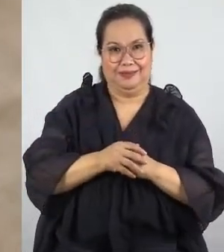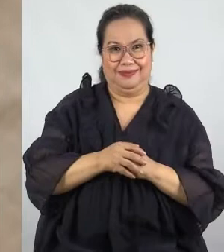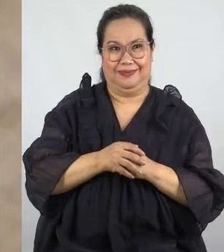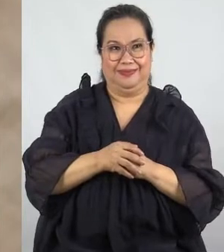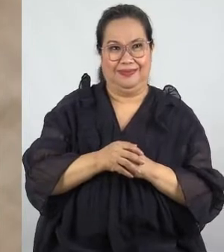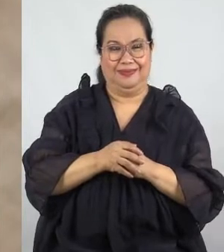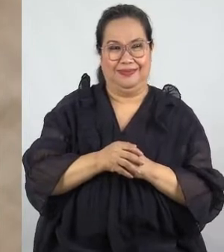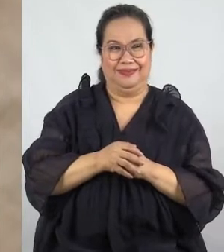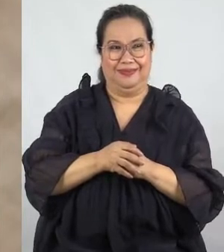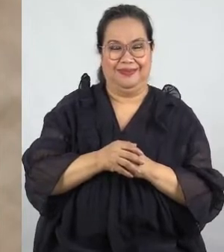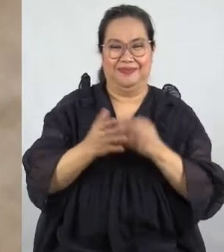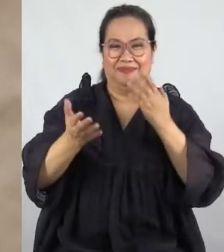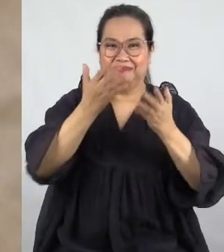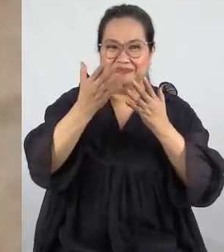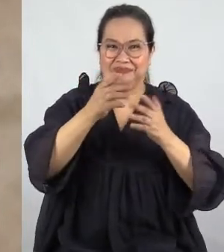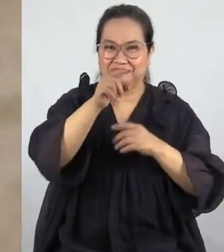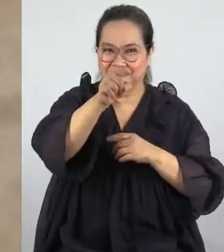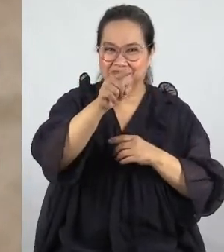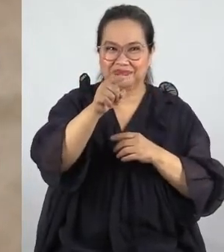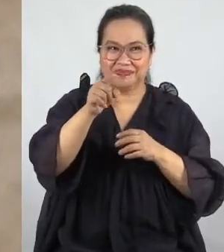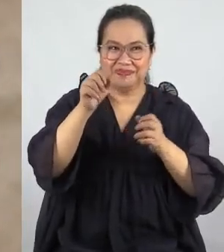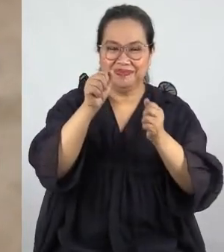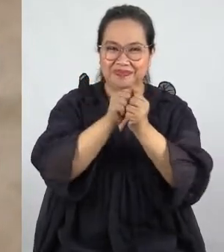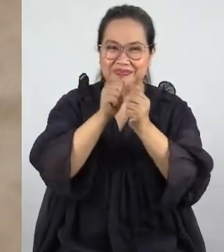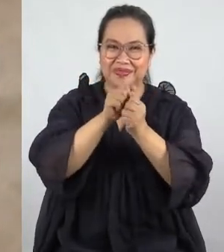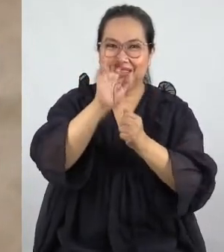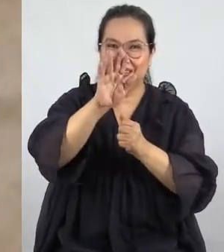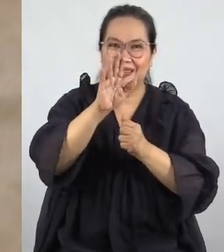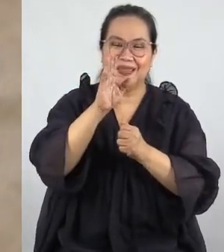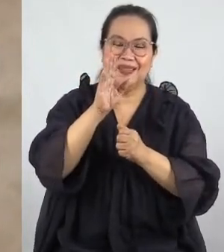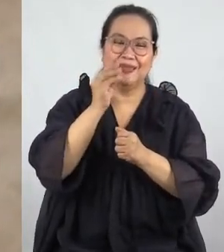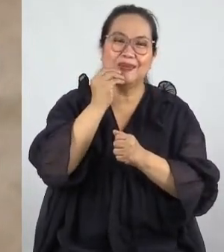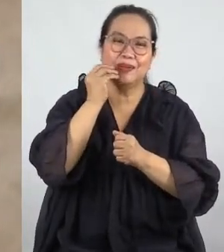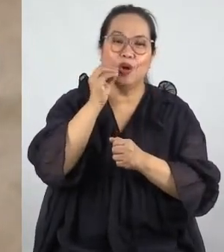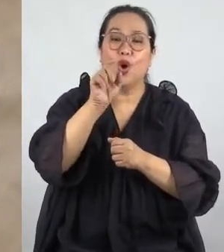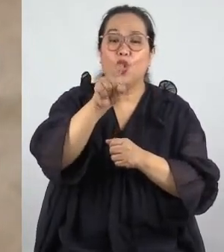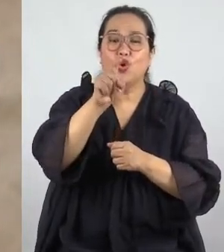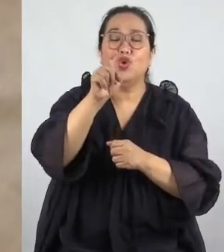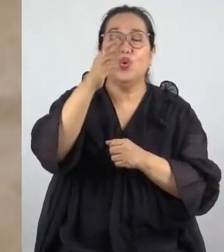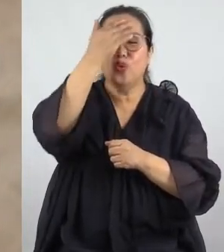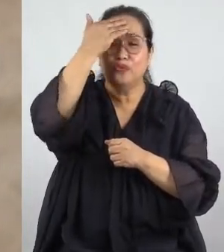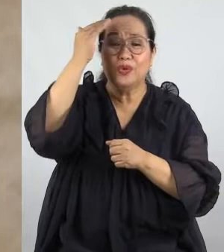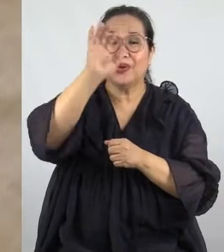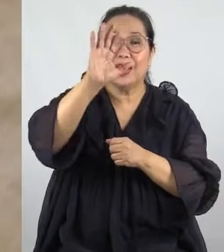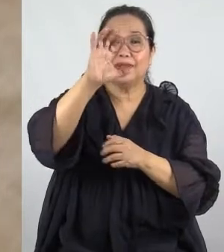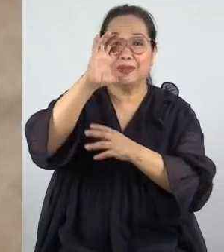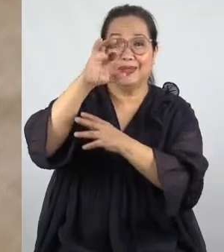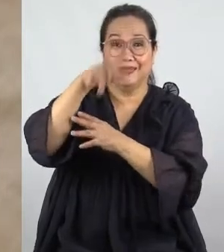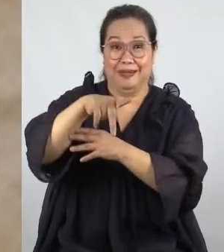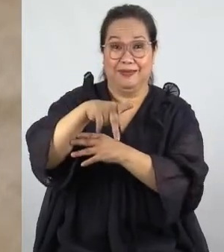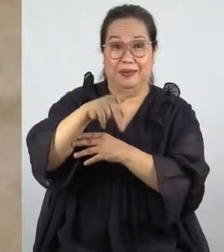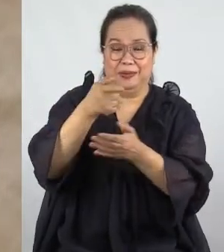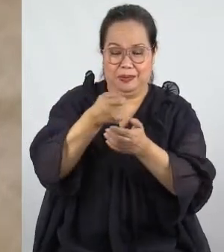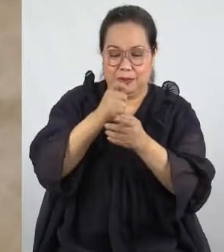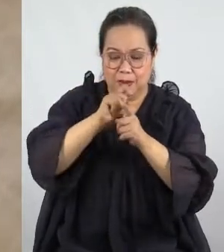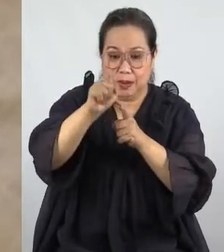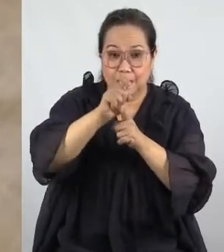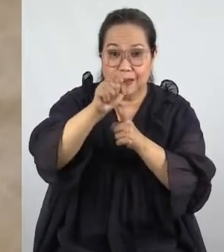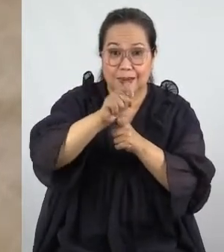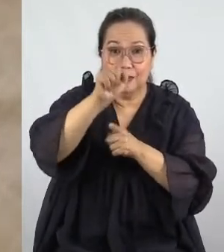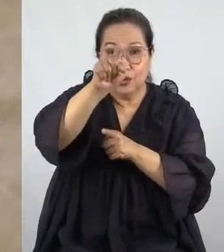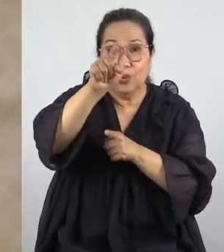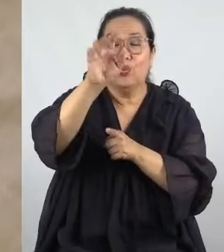No? Tapos yung mga kasama nyo sa bahay, tinetext kayo, "Hoy, nakalimutan mo ang cellphone mo." No?